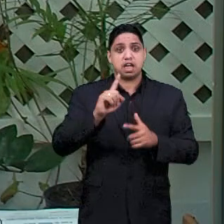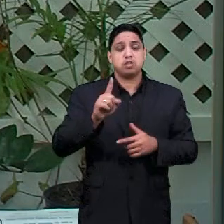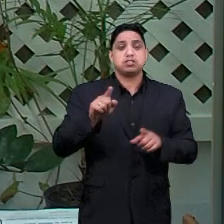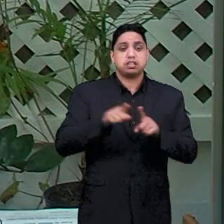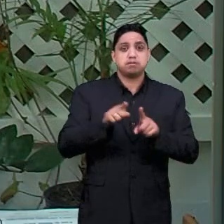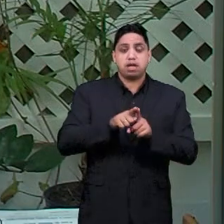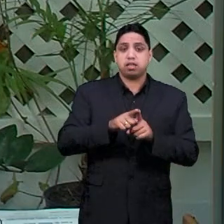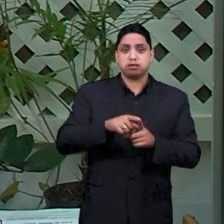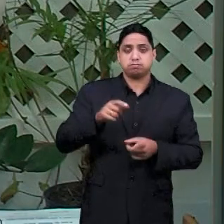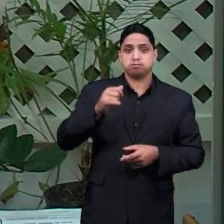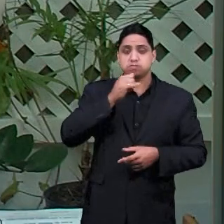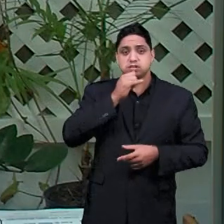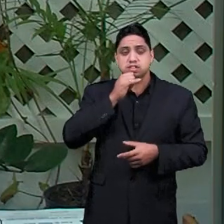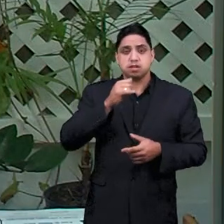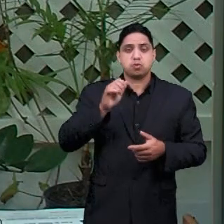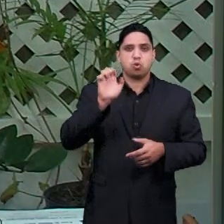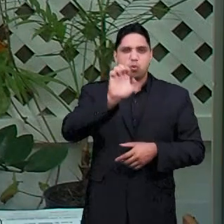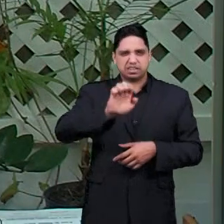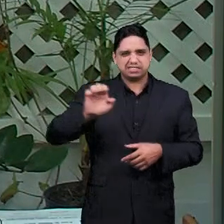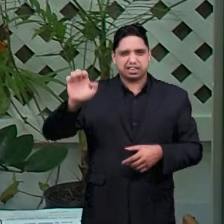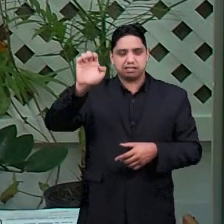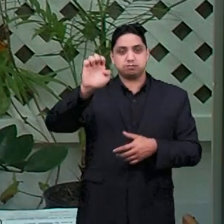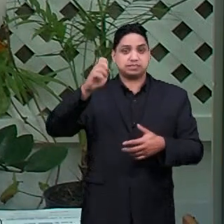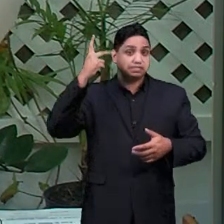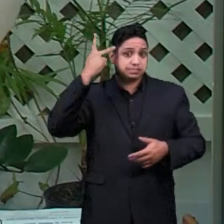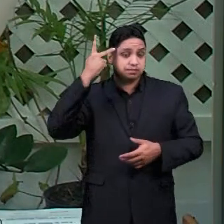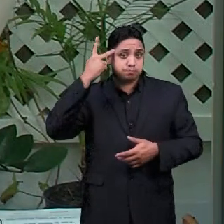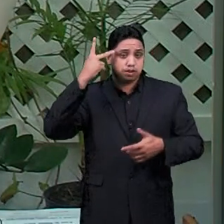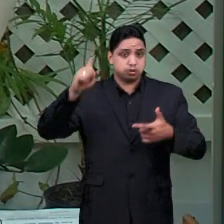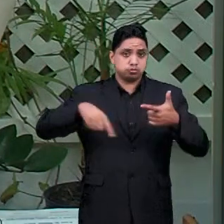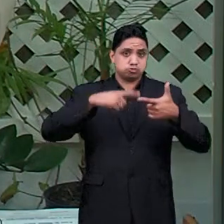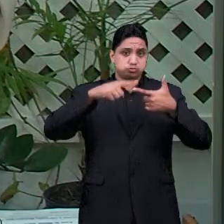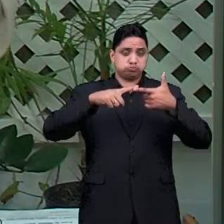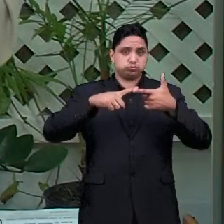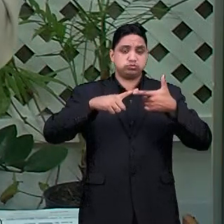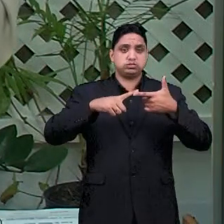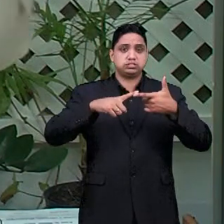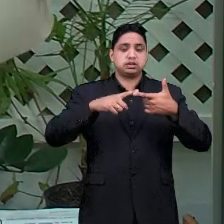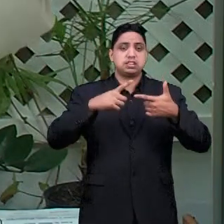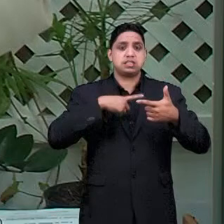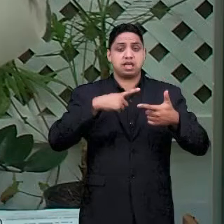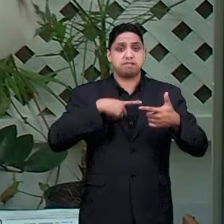exemple. L'État de São Paulo a envoyé,